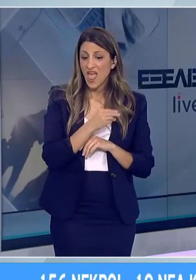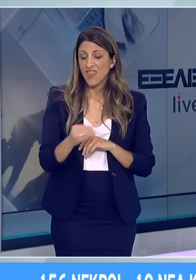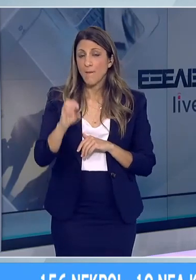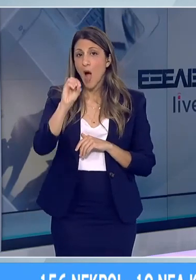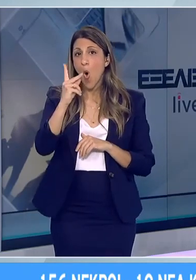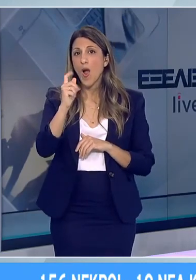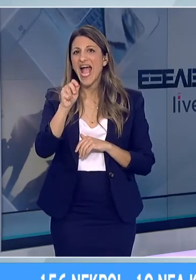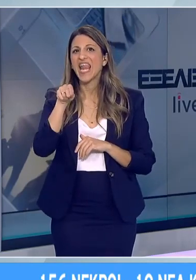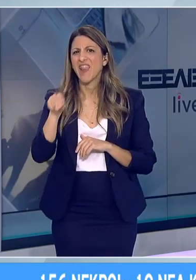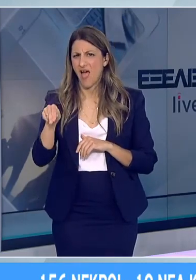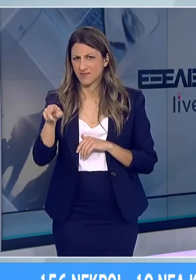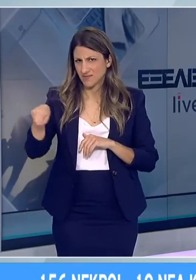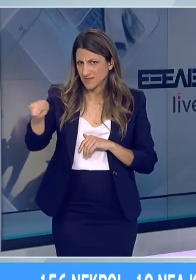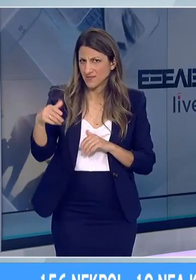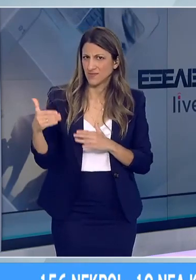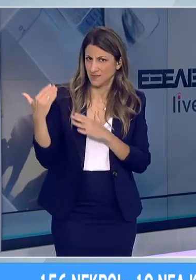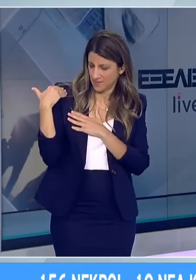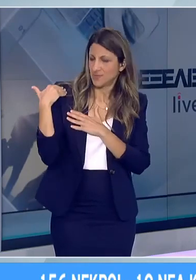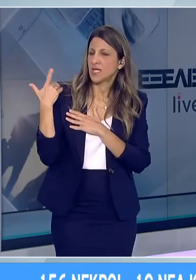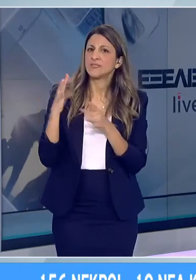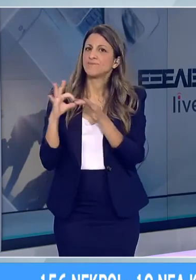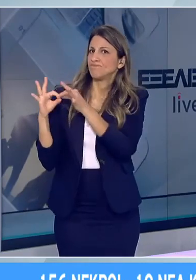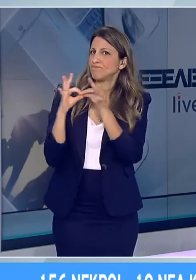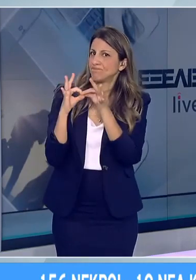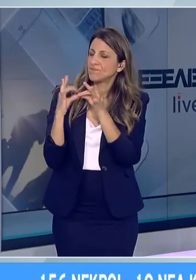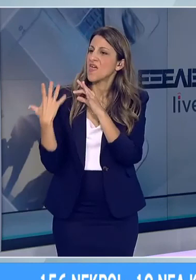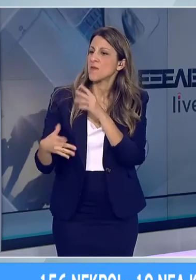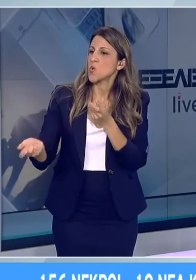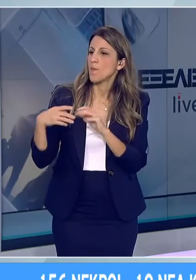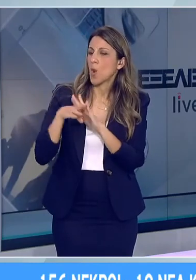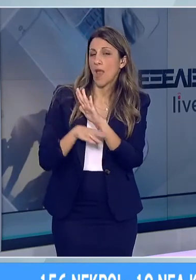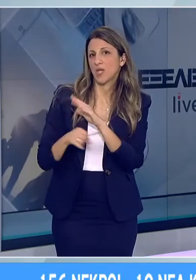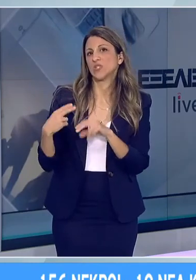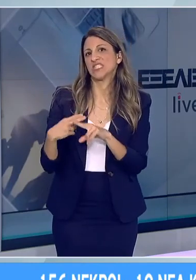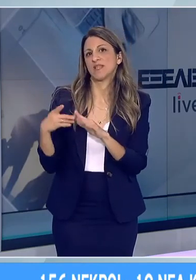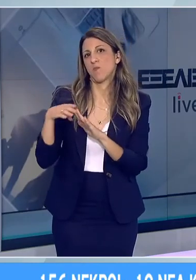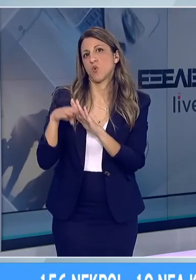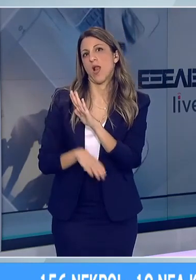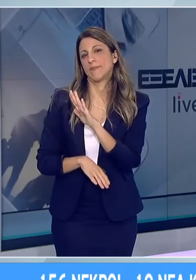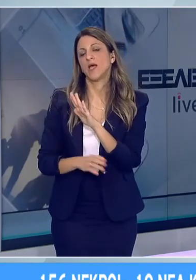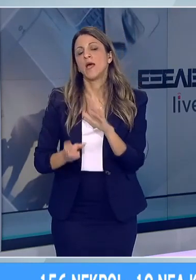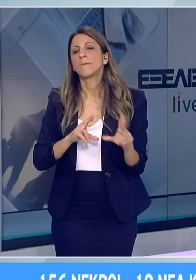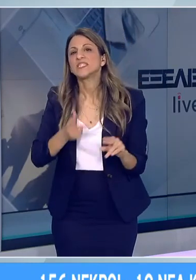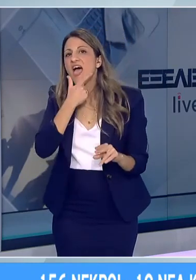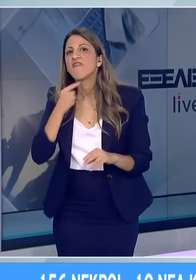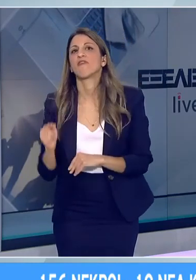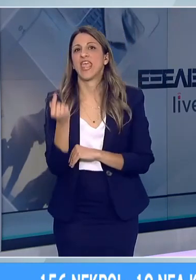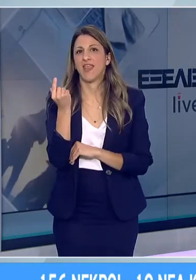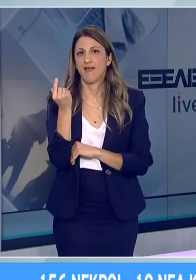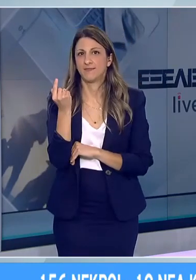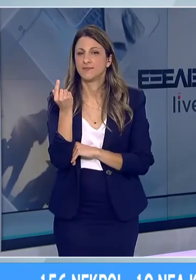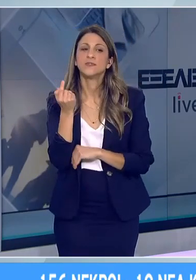και άλλες δομές που ασχολούνται με αυτές τις ευάλωτες ομάδες, ώστε να προχωρήσουν τέτοια προγράμματα τα οποία είναι πάρα πολύ σημαντικά. Και είναι και ευκαιρία, νομίζω, στο